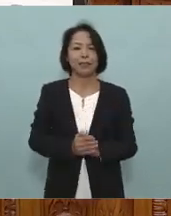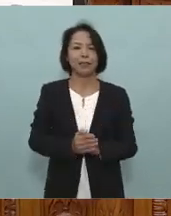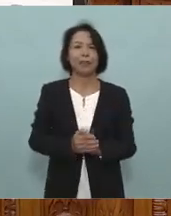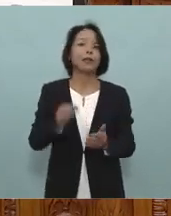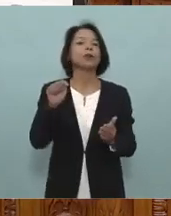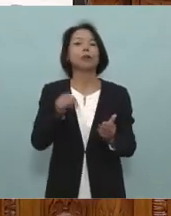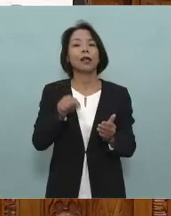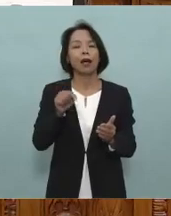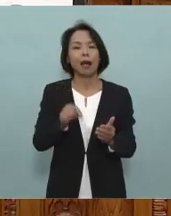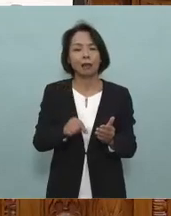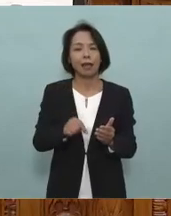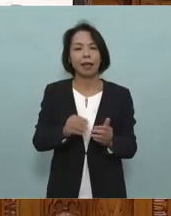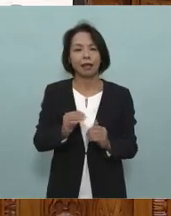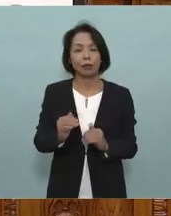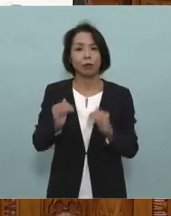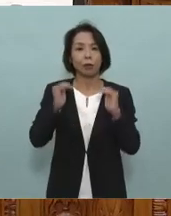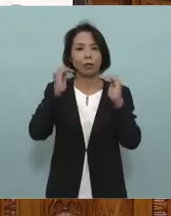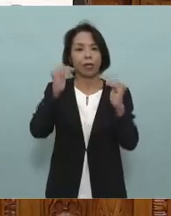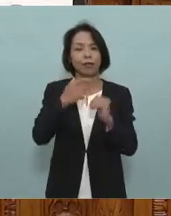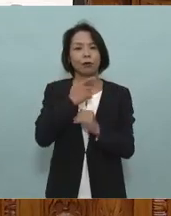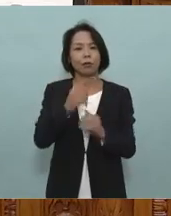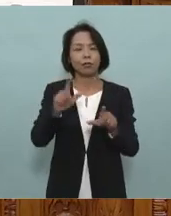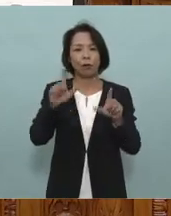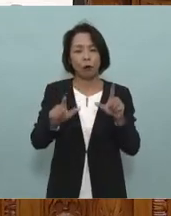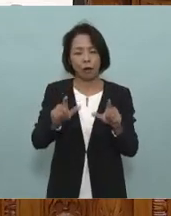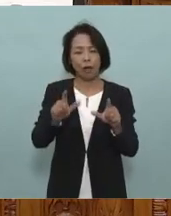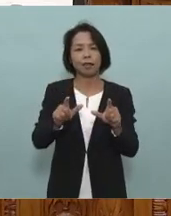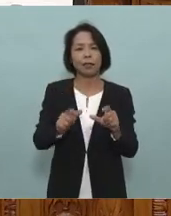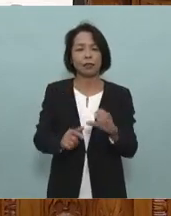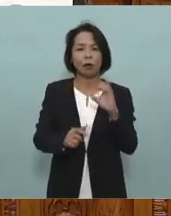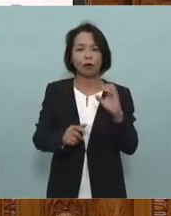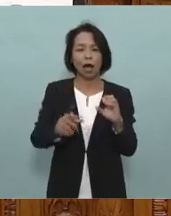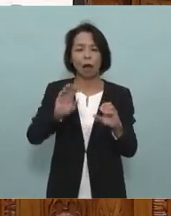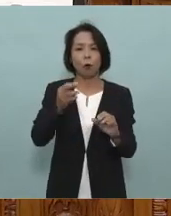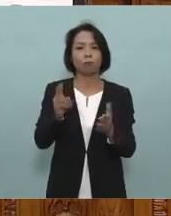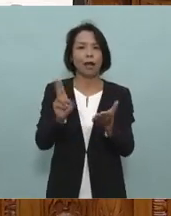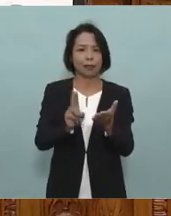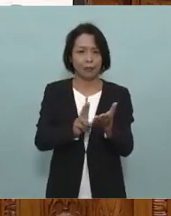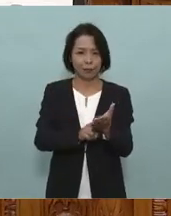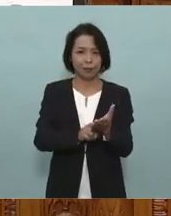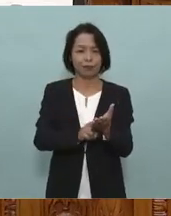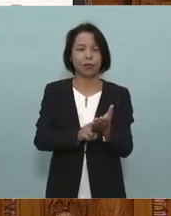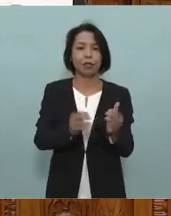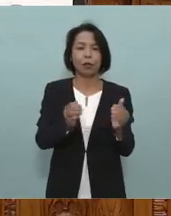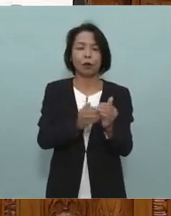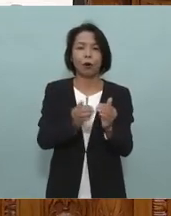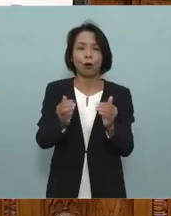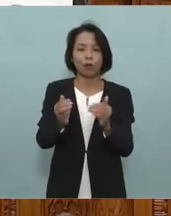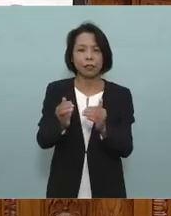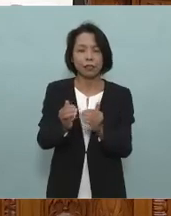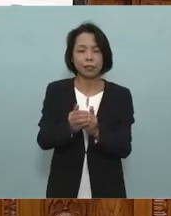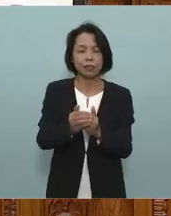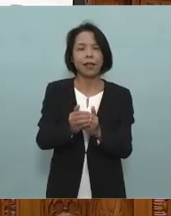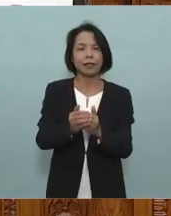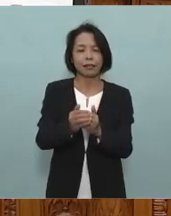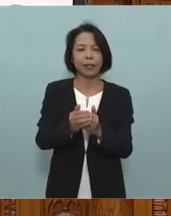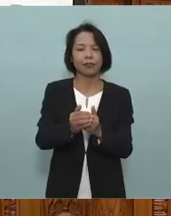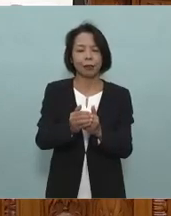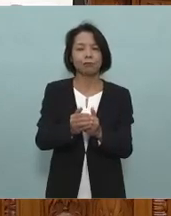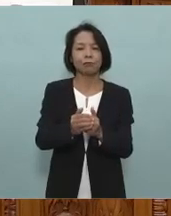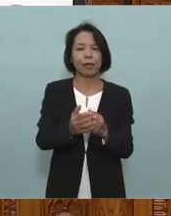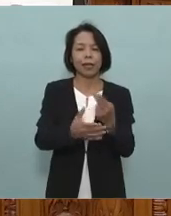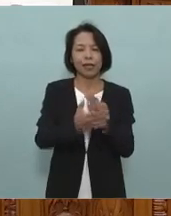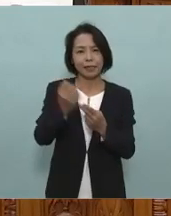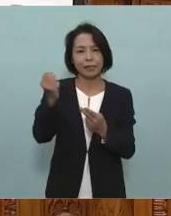で成長志向型カーボンプライシング規制制度一体型の大胆